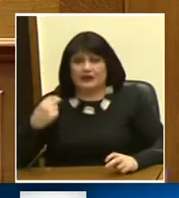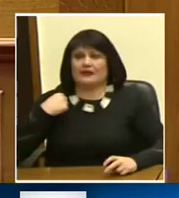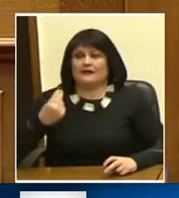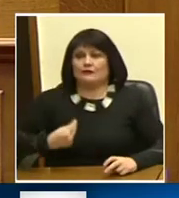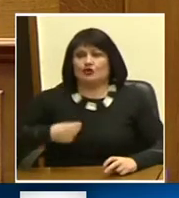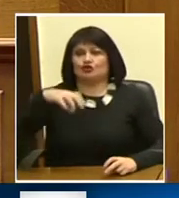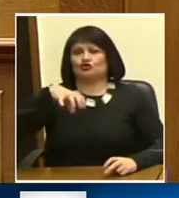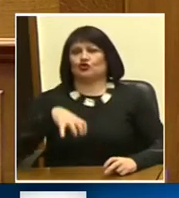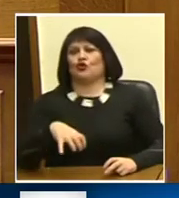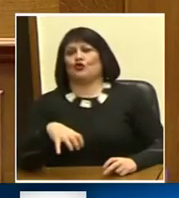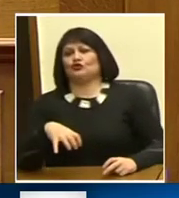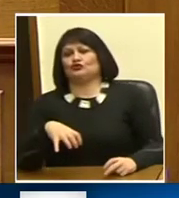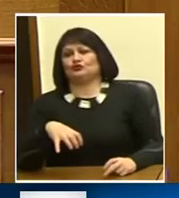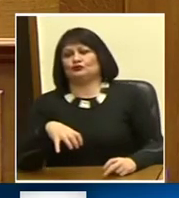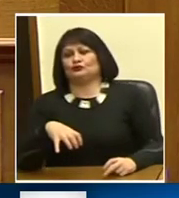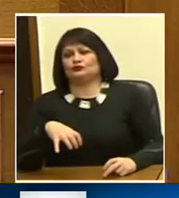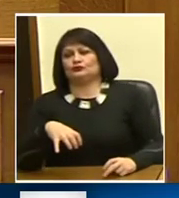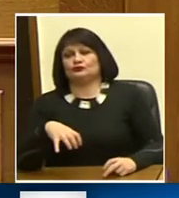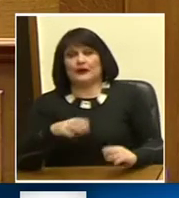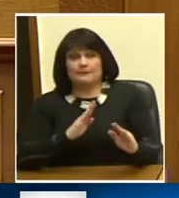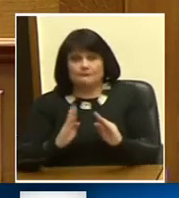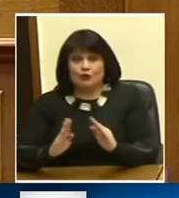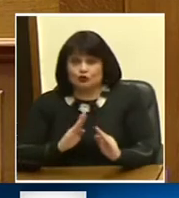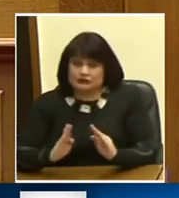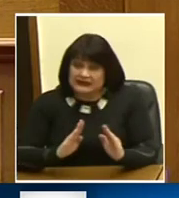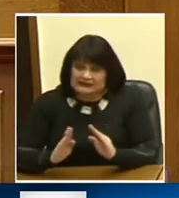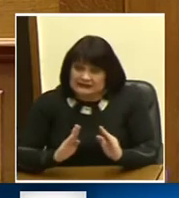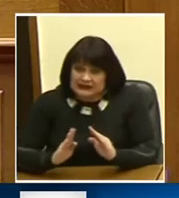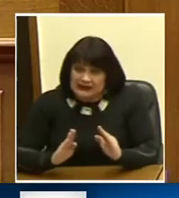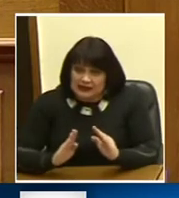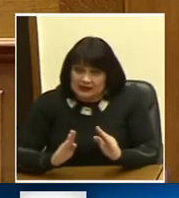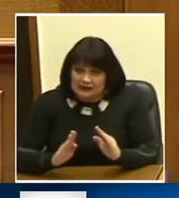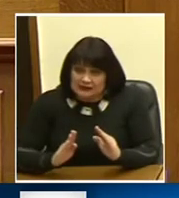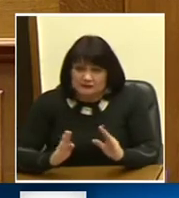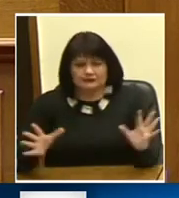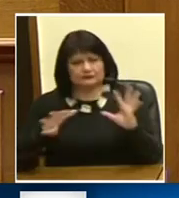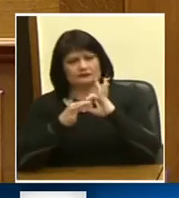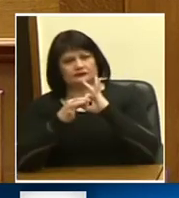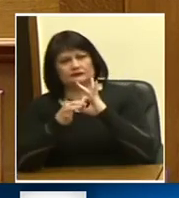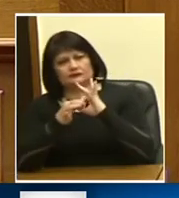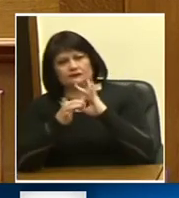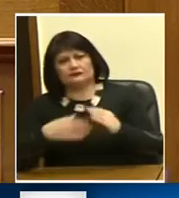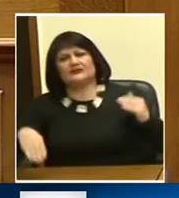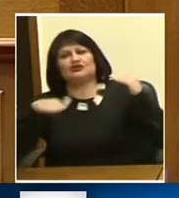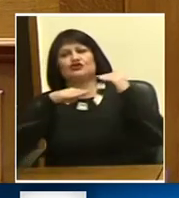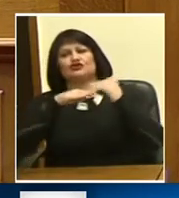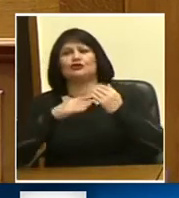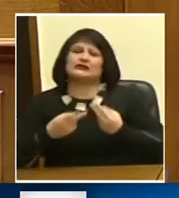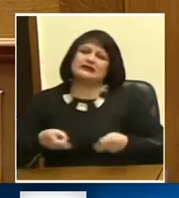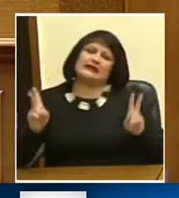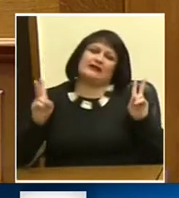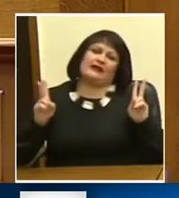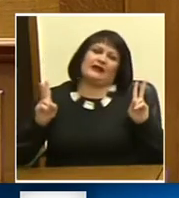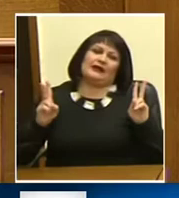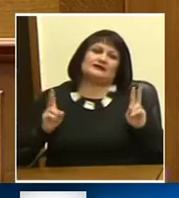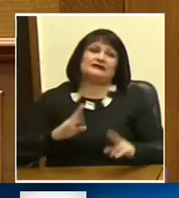χώρου. Είναι η περιφρούρηση του άρρηκτου δεσμού ισότητας και ελευθερίας. Αν